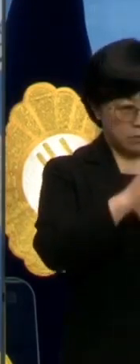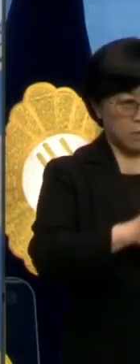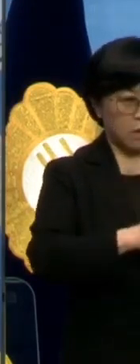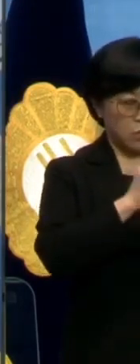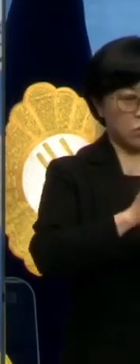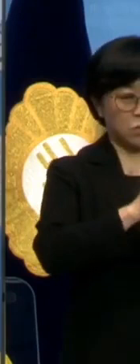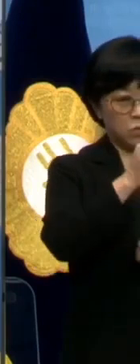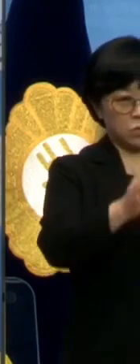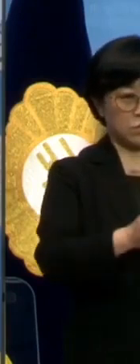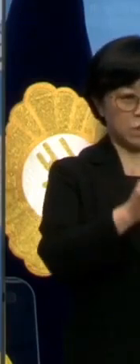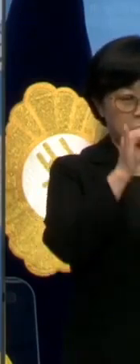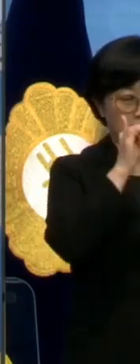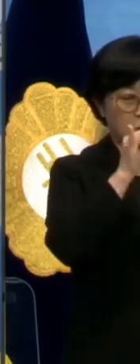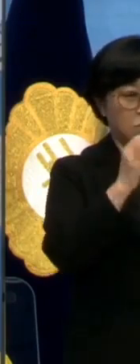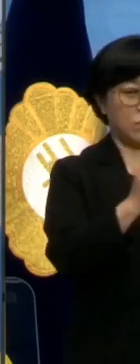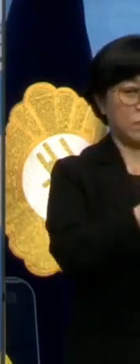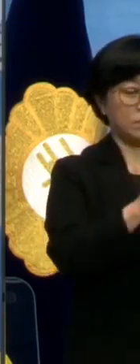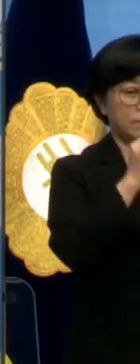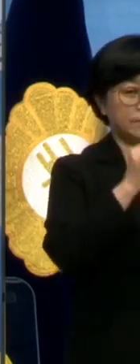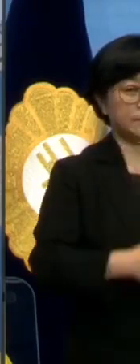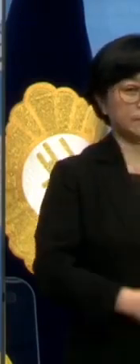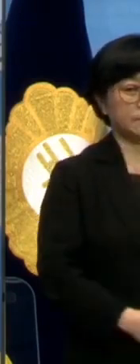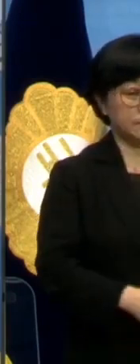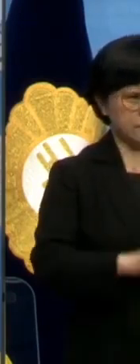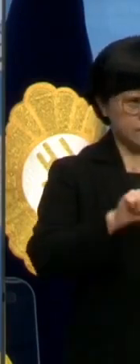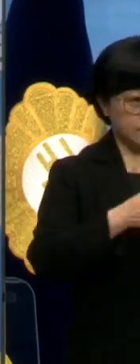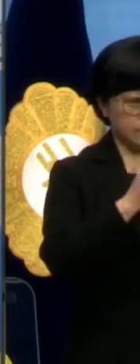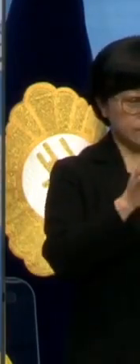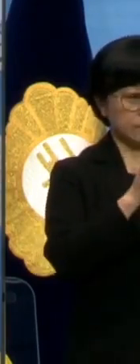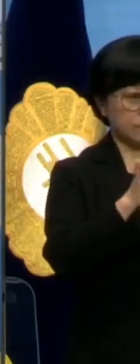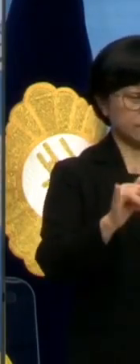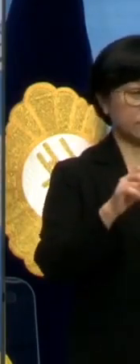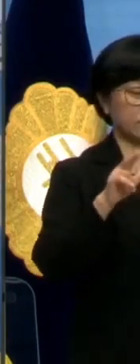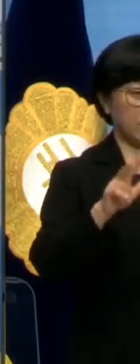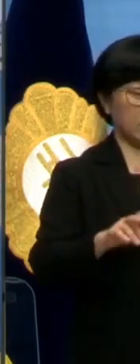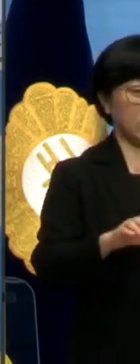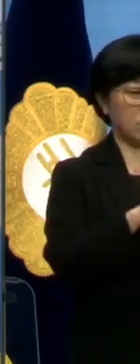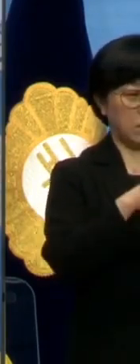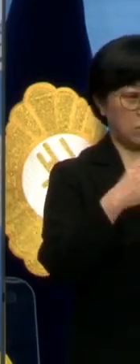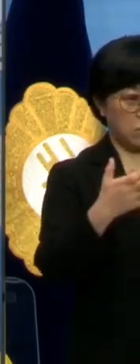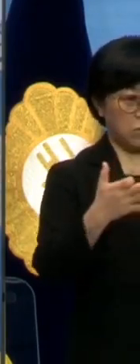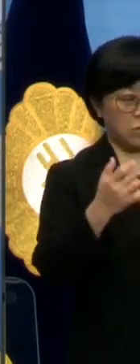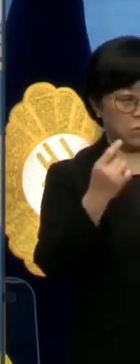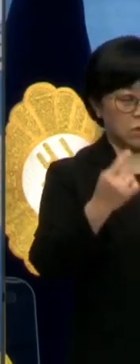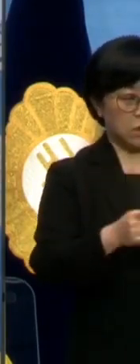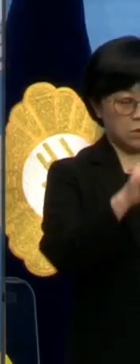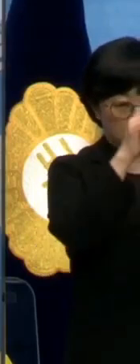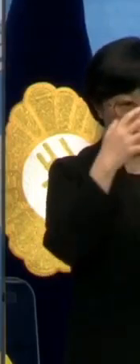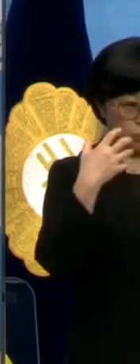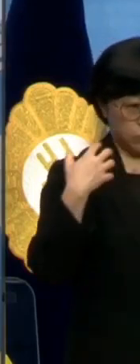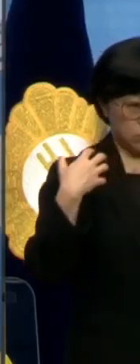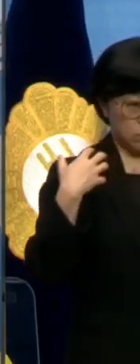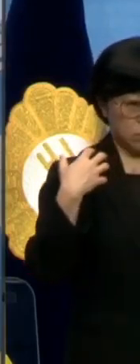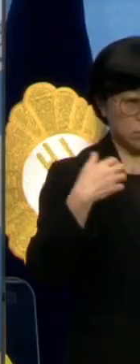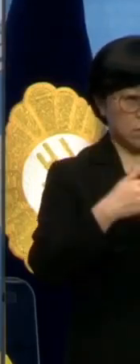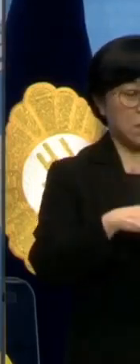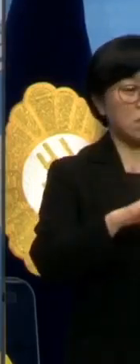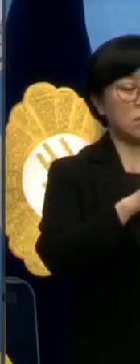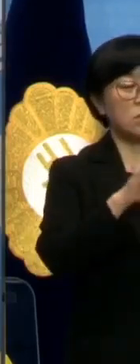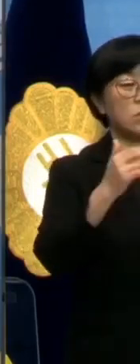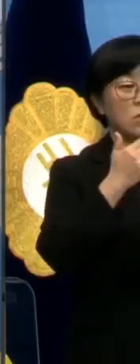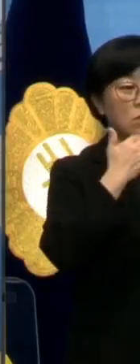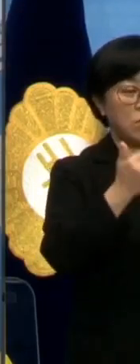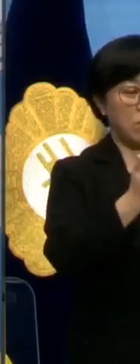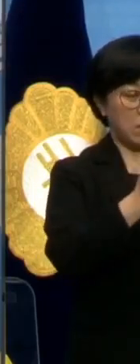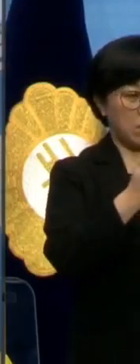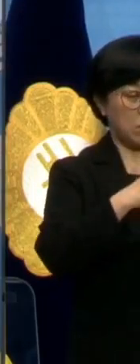주먹구구식으로 분배되고 있습니다. 자영업자들은 이제 코로나19보다 정부의 기준 없는